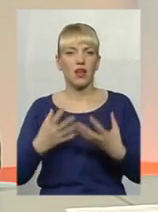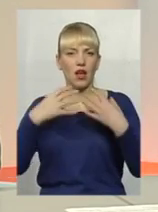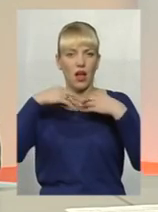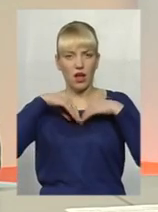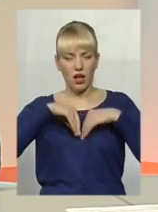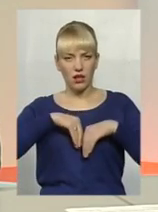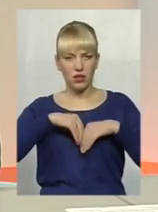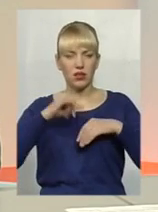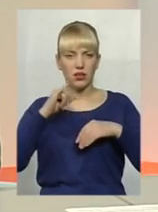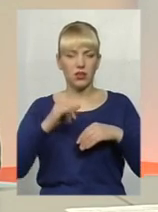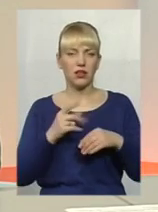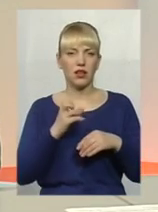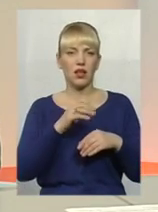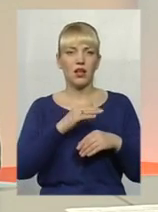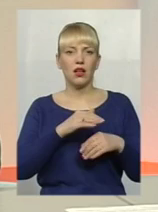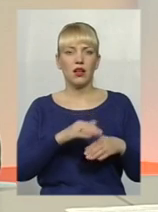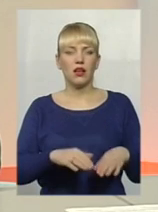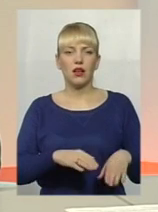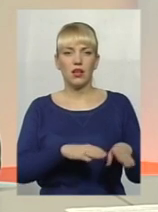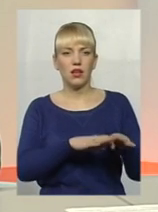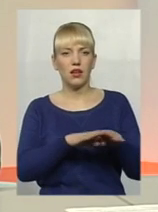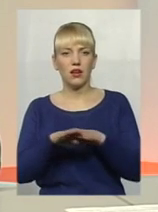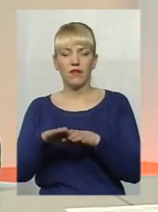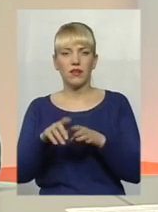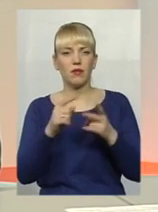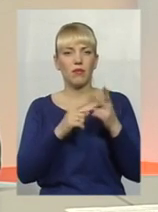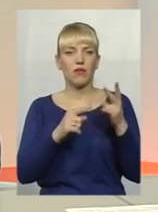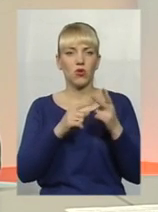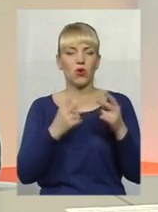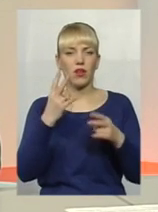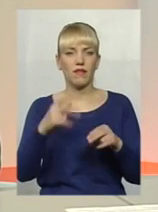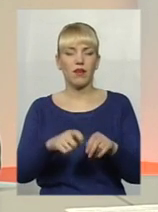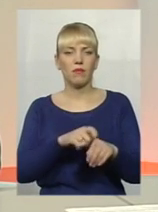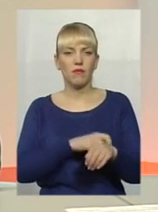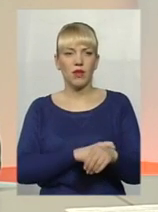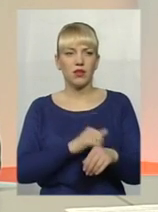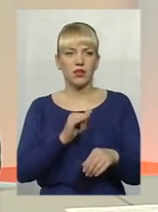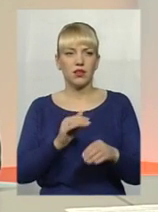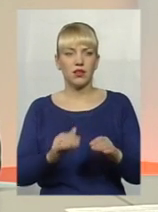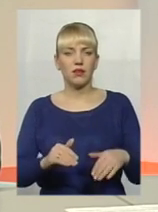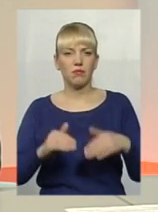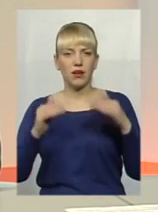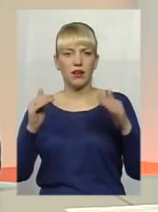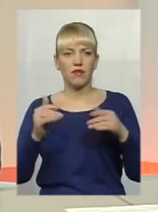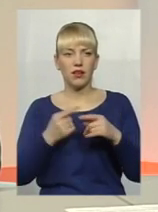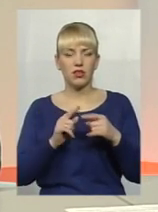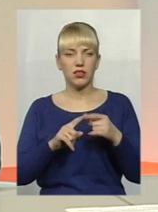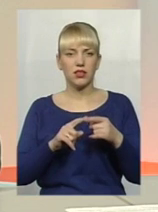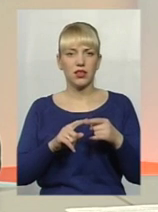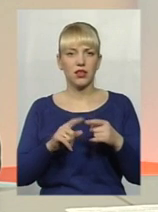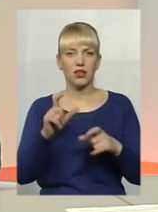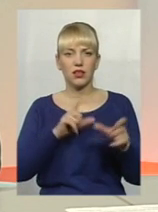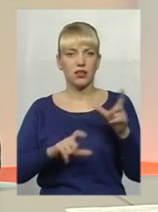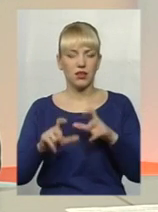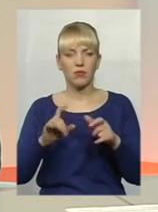на рівні 1,5-2 метра, якраз рівень зросту людини. І перевищення гранично допустимих концентрацій в